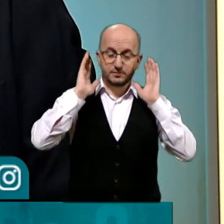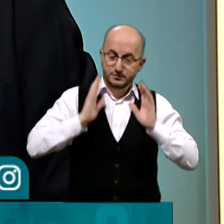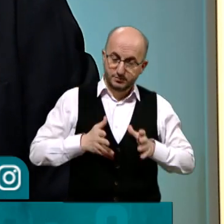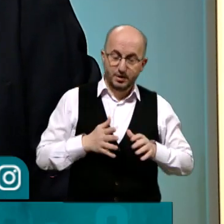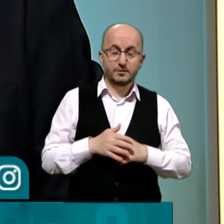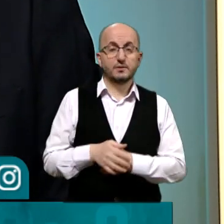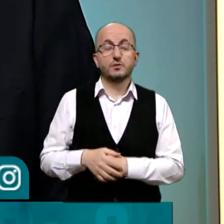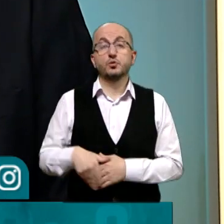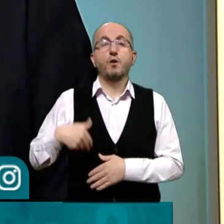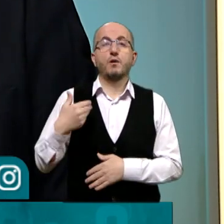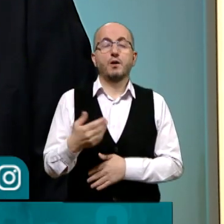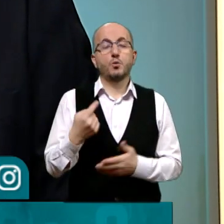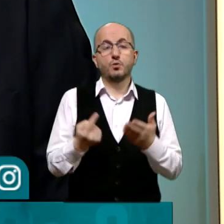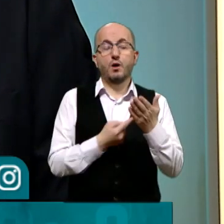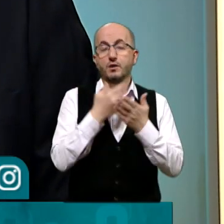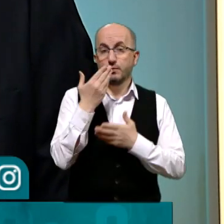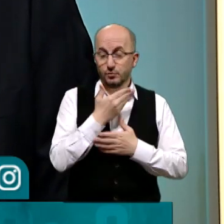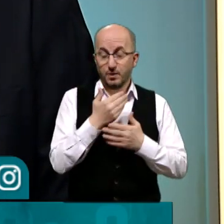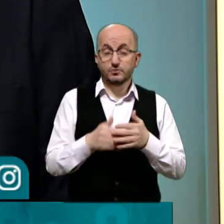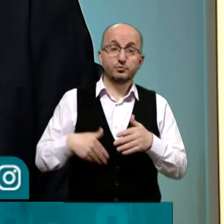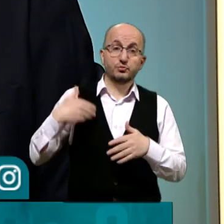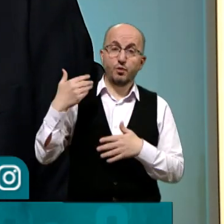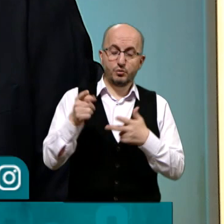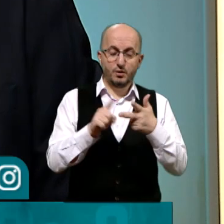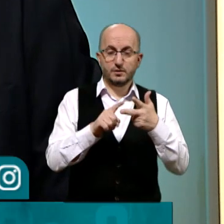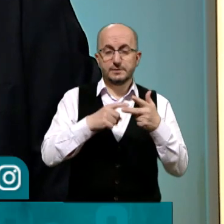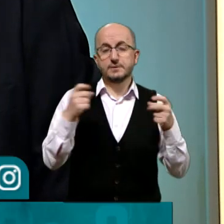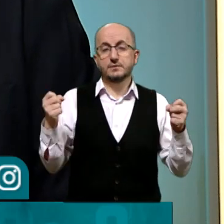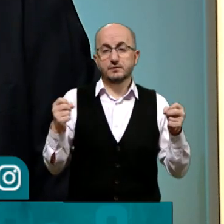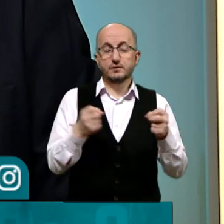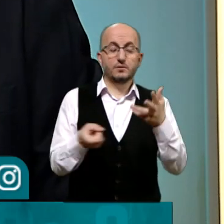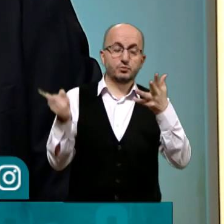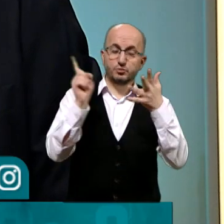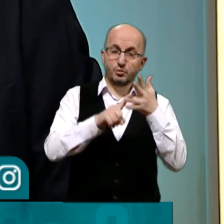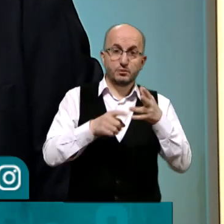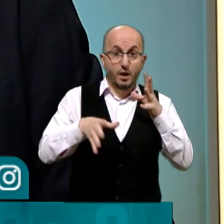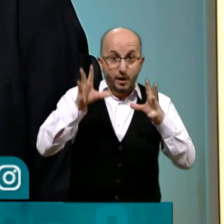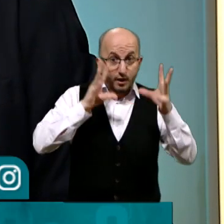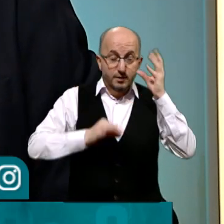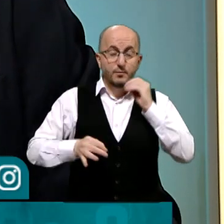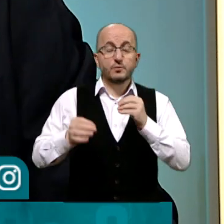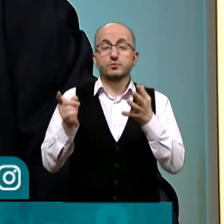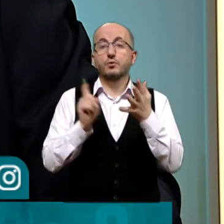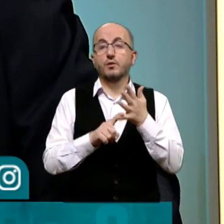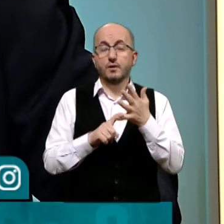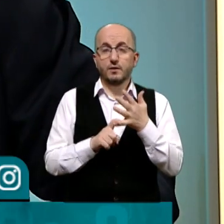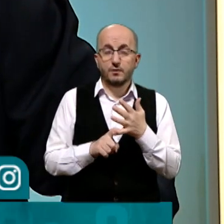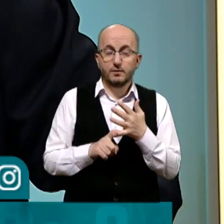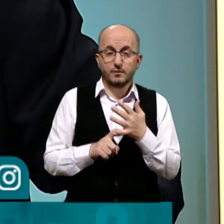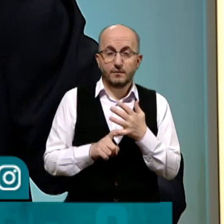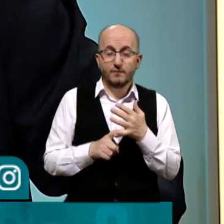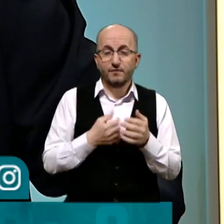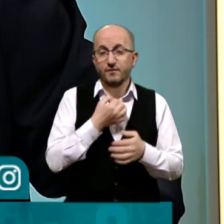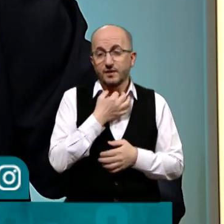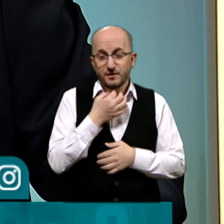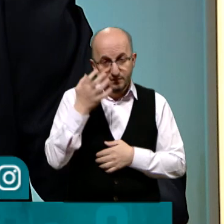en büyük İhtar abi sonra Kur'an okumaktır sonra zikirdir sonra ilimdir vesaire Sonra işte